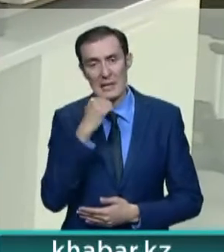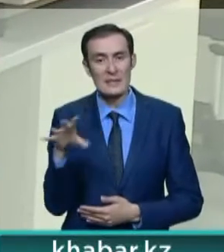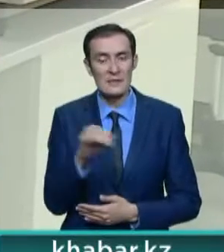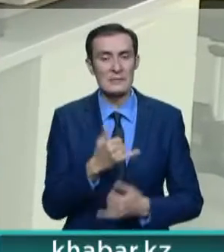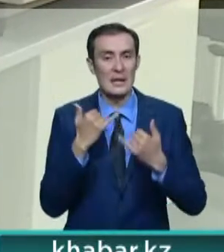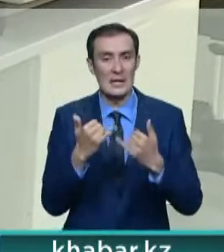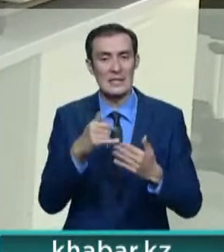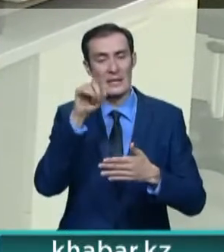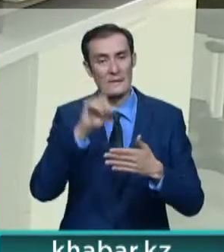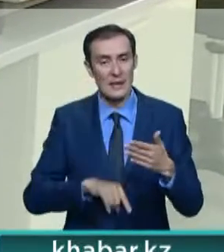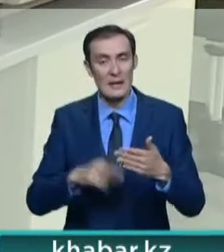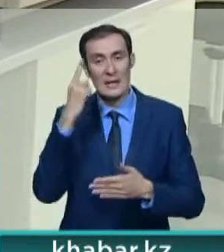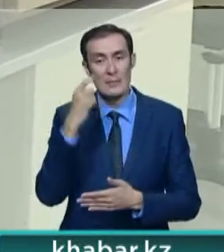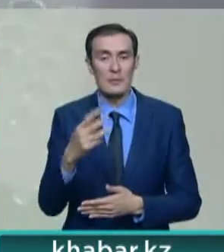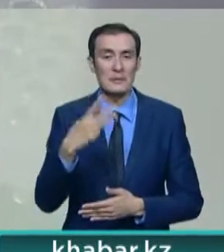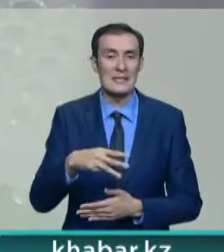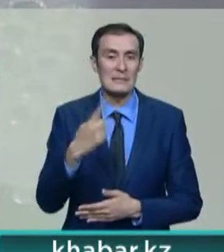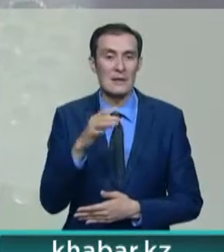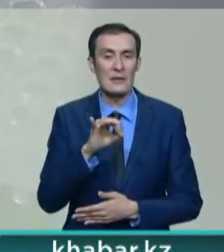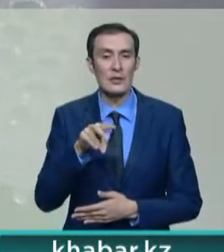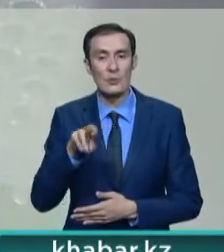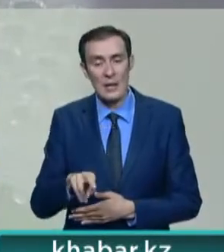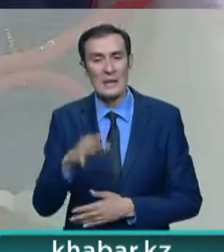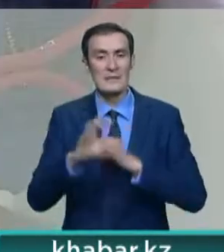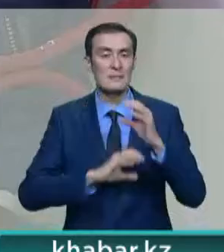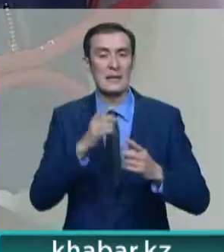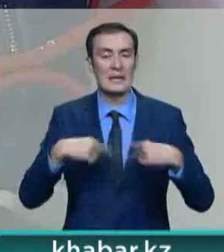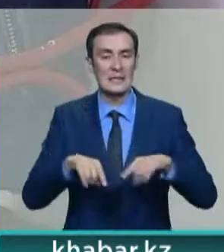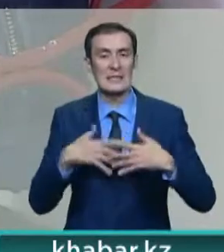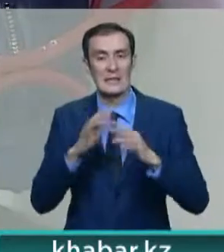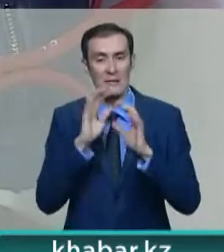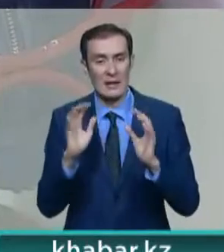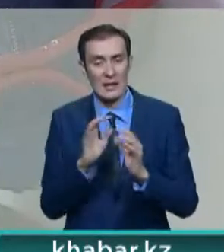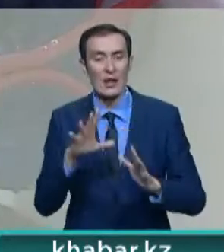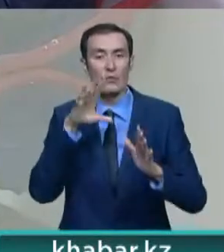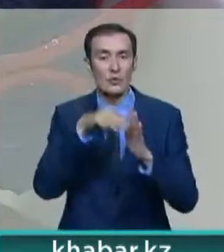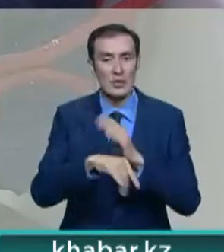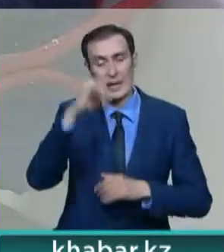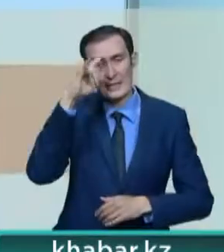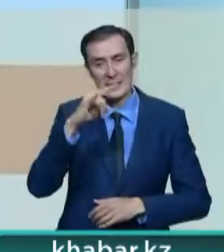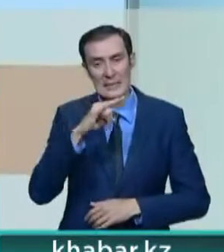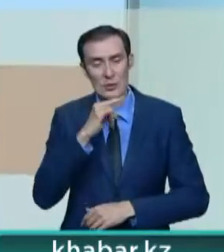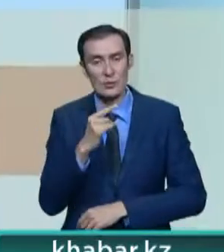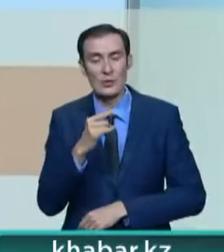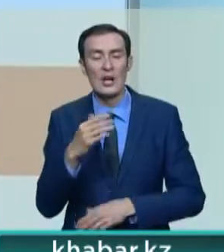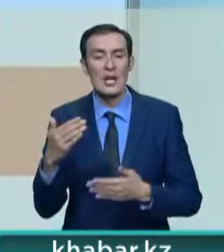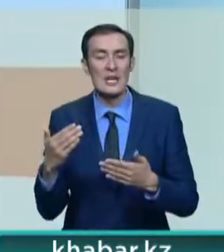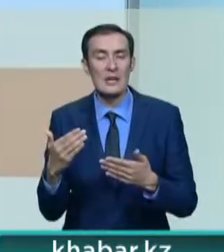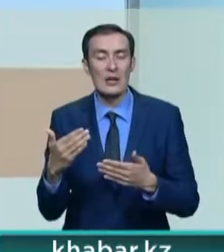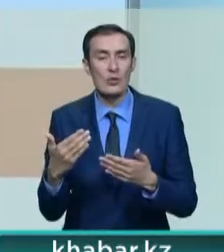за оказанное доверие. Напомню, 31 июля Всемирная организация здравоохранения включила казахстанскую